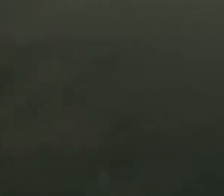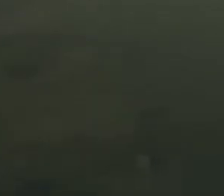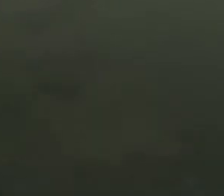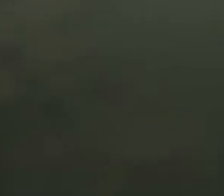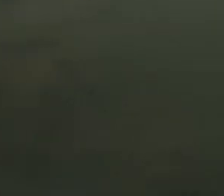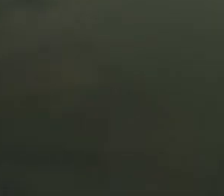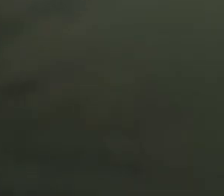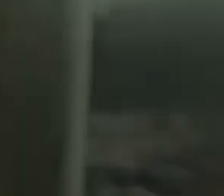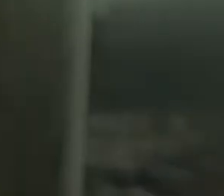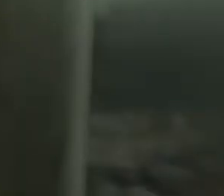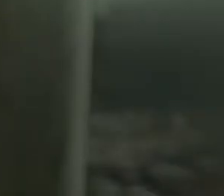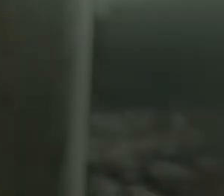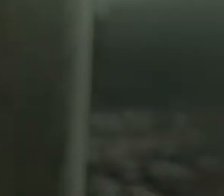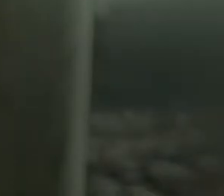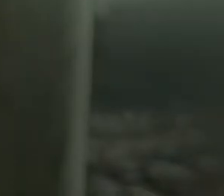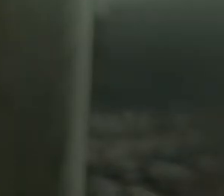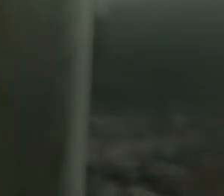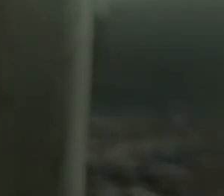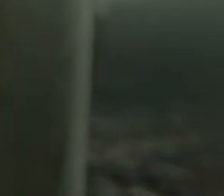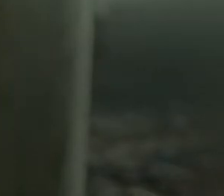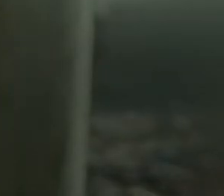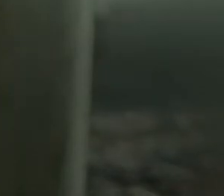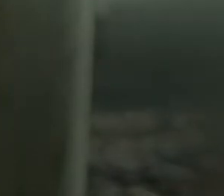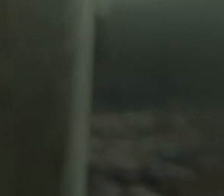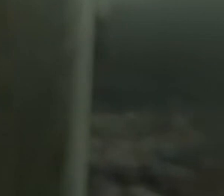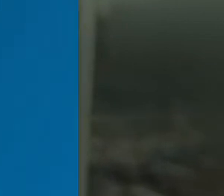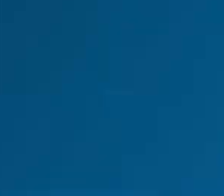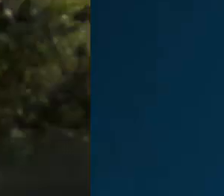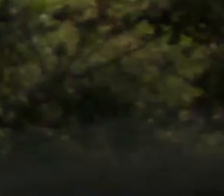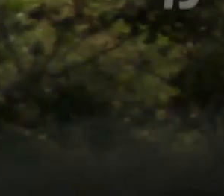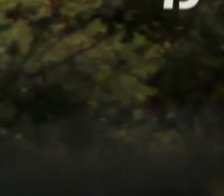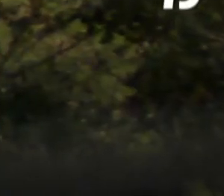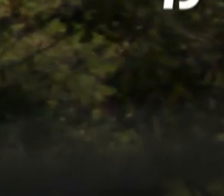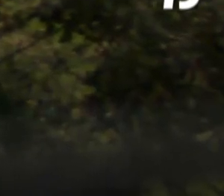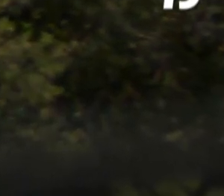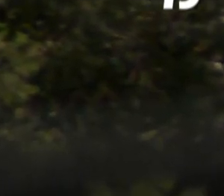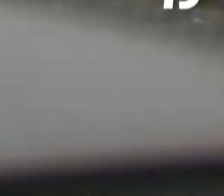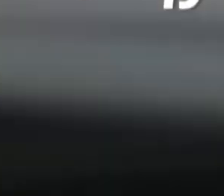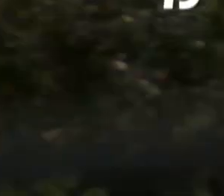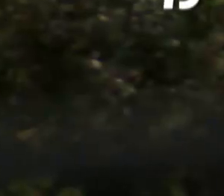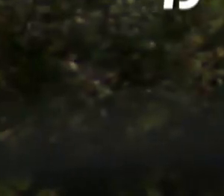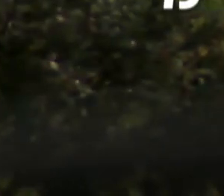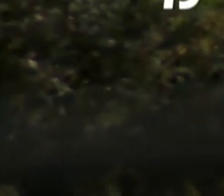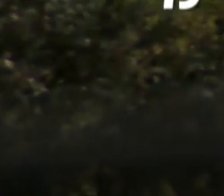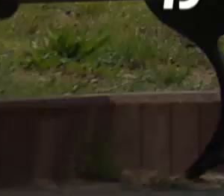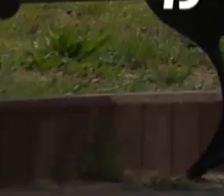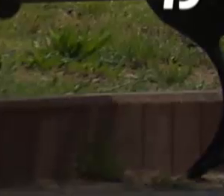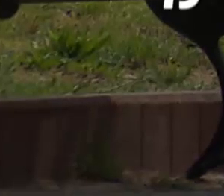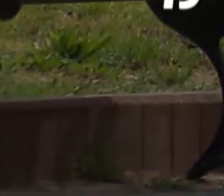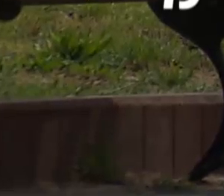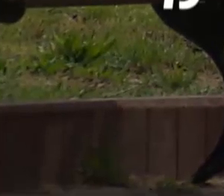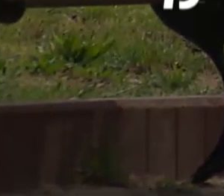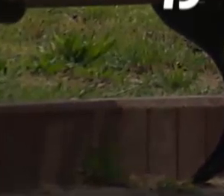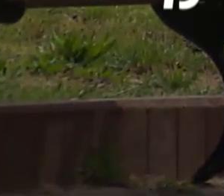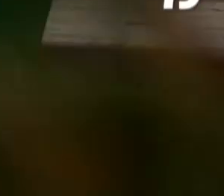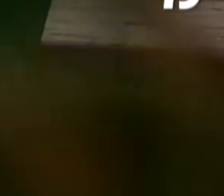בכור, אני מרגיש המון המון אחריות כלפי שאר האחים. סדרת כתבות חדשה, המיליון